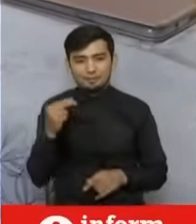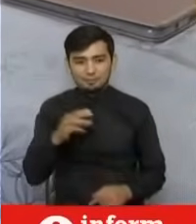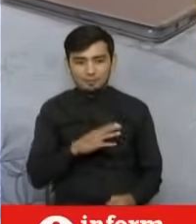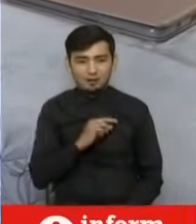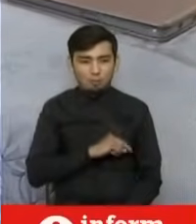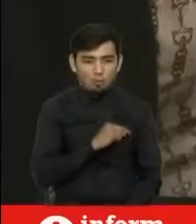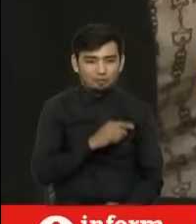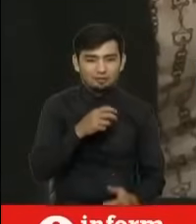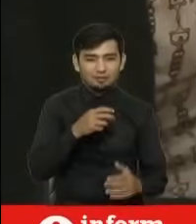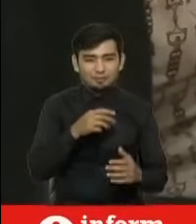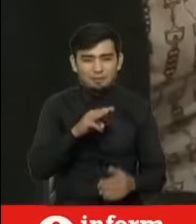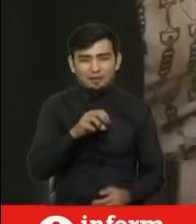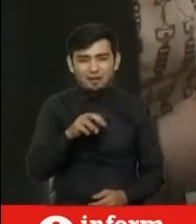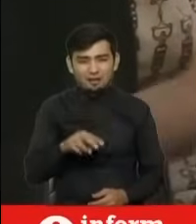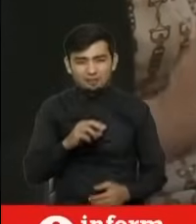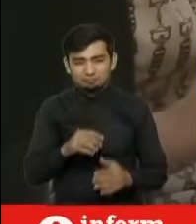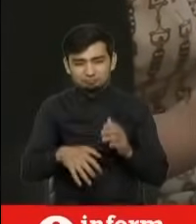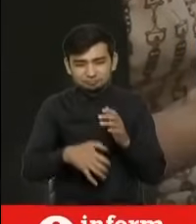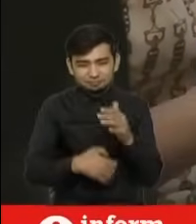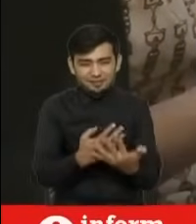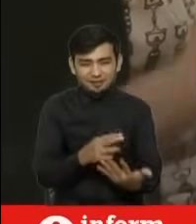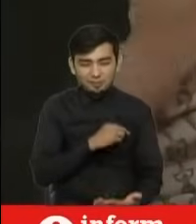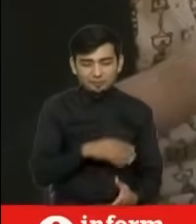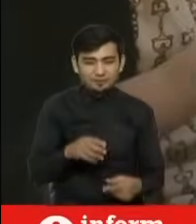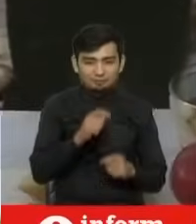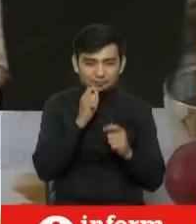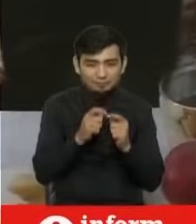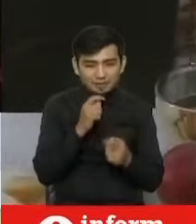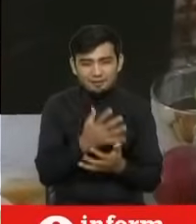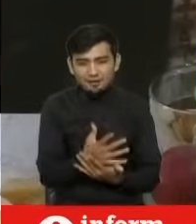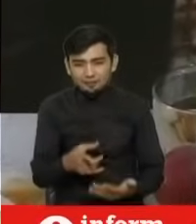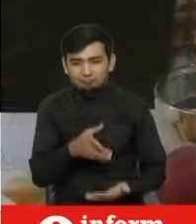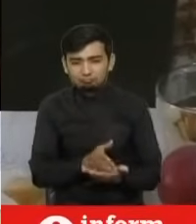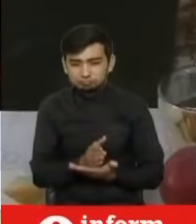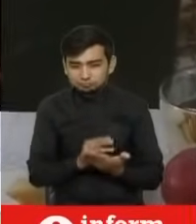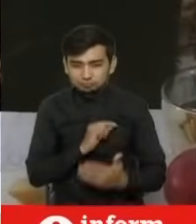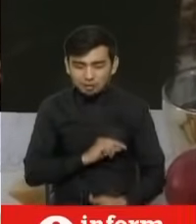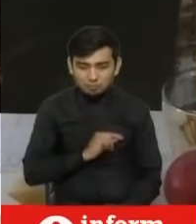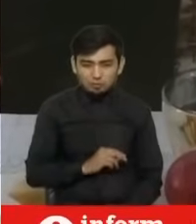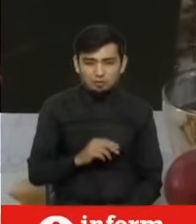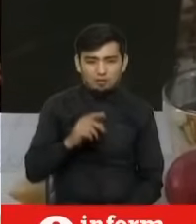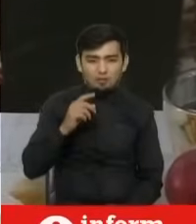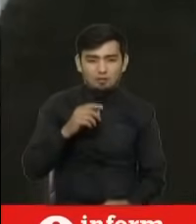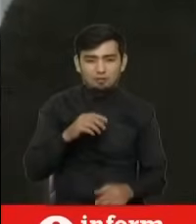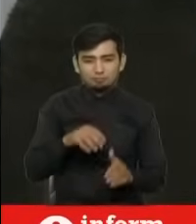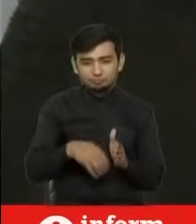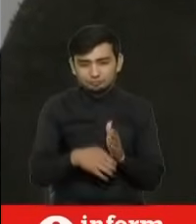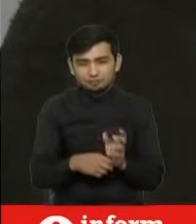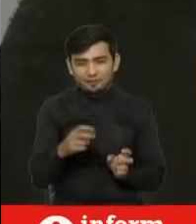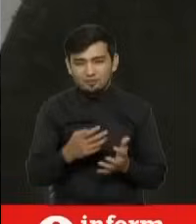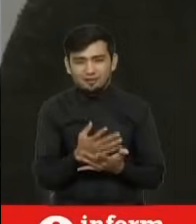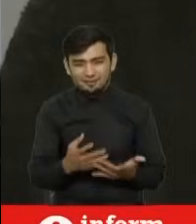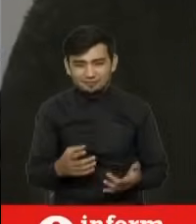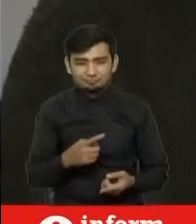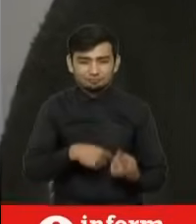работников этой отрасли орденами и медалями почётные грамотами за плодотворный труд вклад в промышленное и инфраструктурное